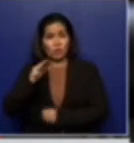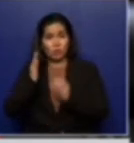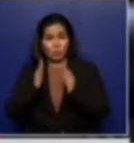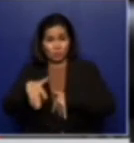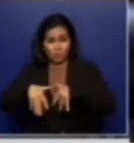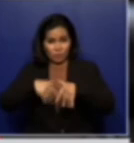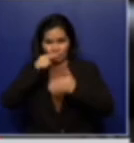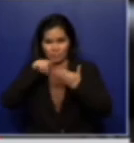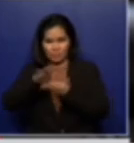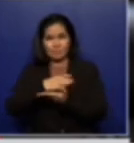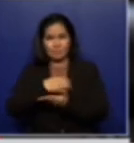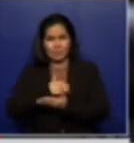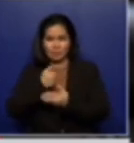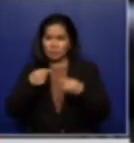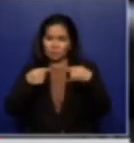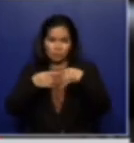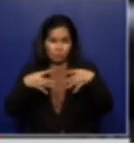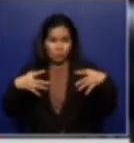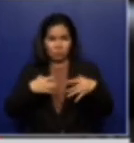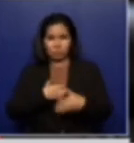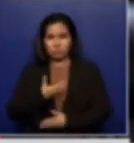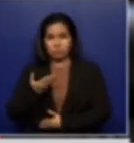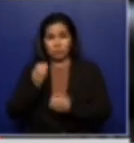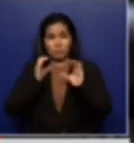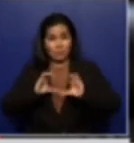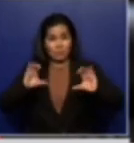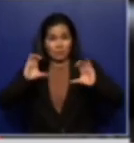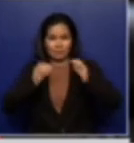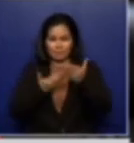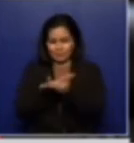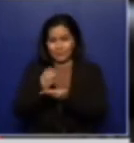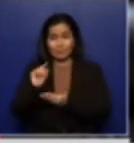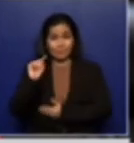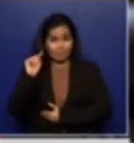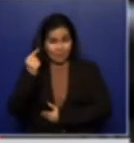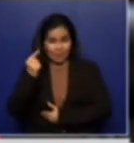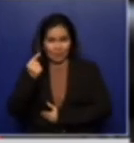ศผมเห็นว่าขอให้รัฐบาลพิจารณาใหม่เ